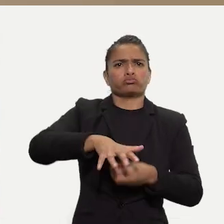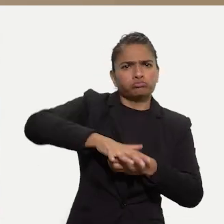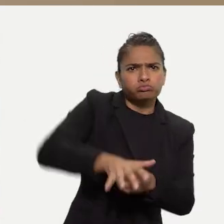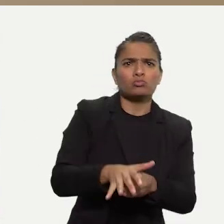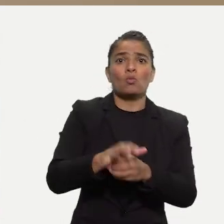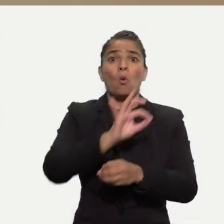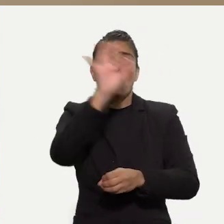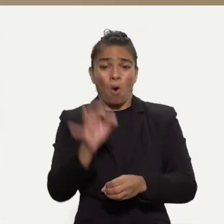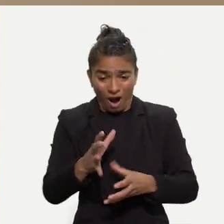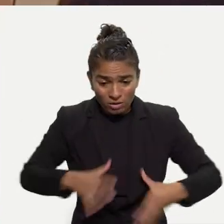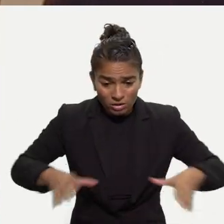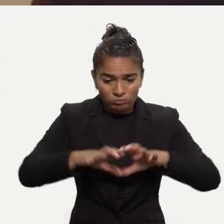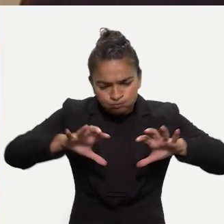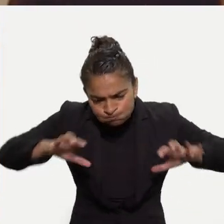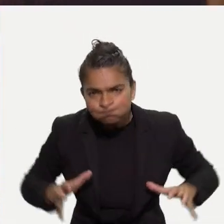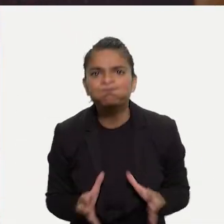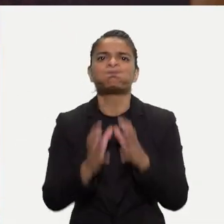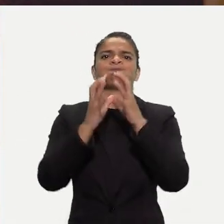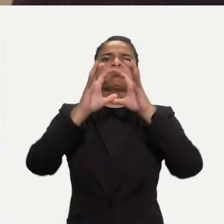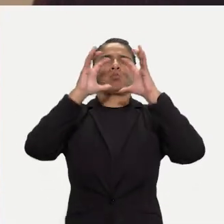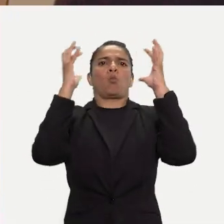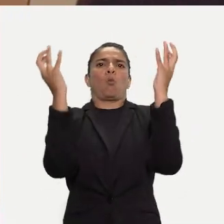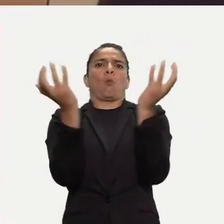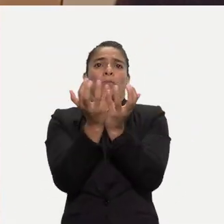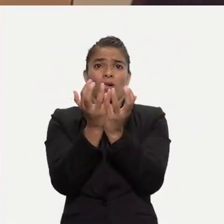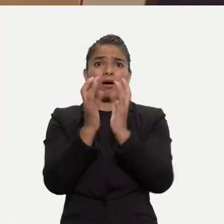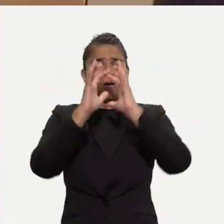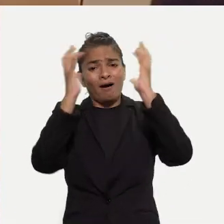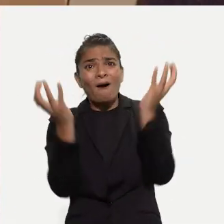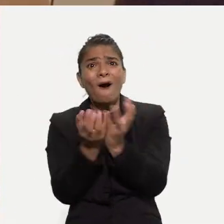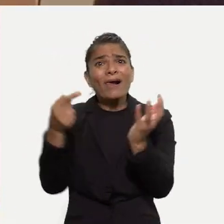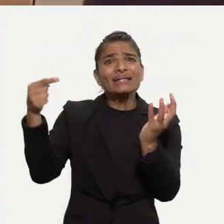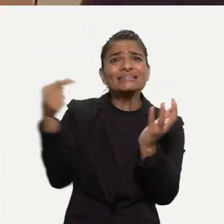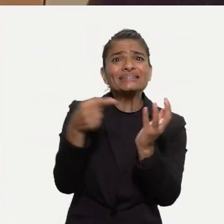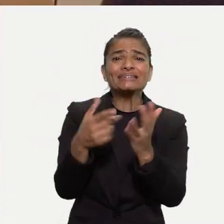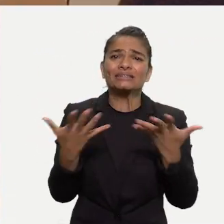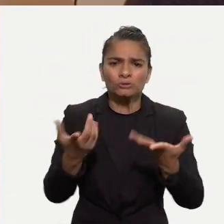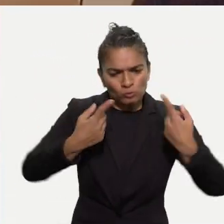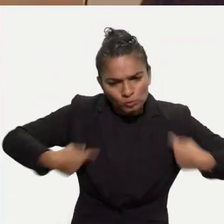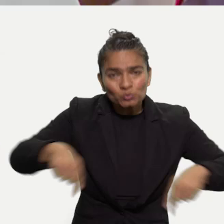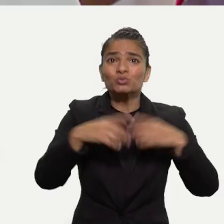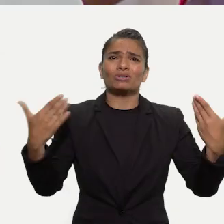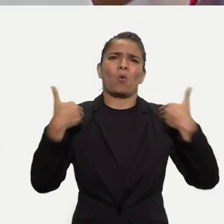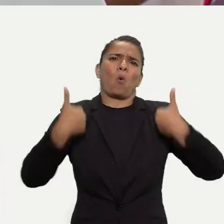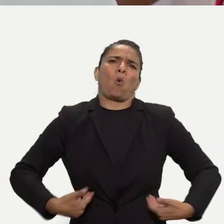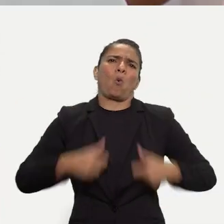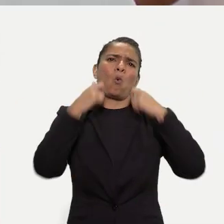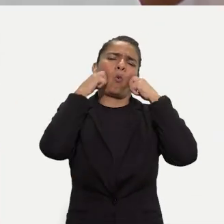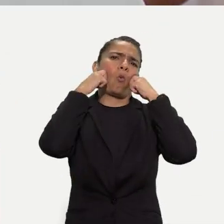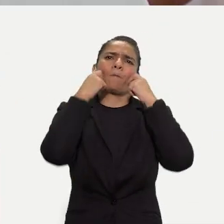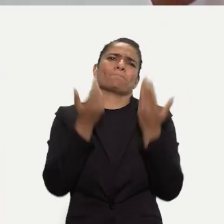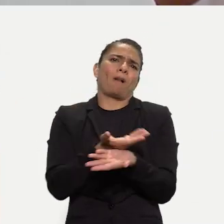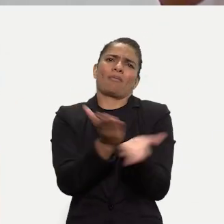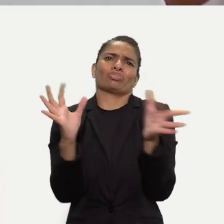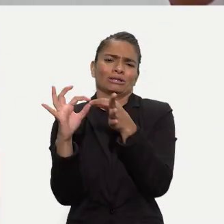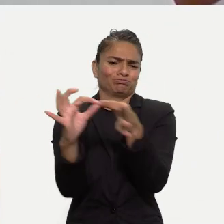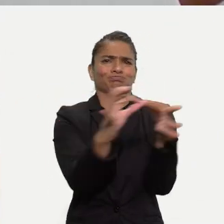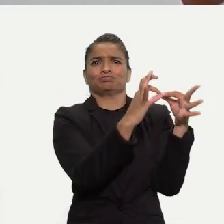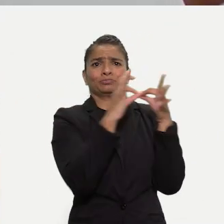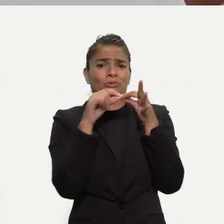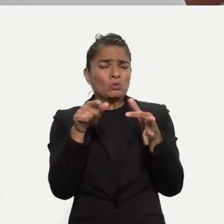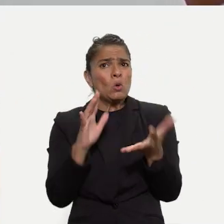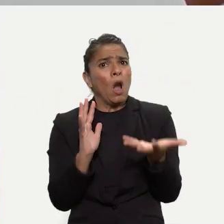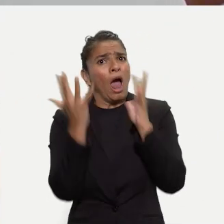risk reduction cannot be achieved by one country or one region. We have to do it globally, because at the end of the